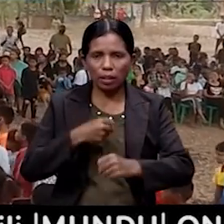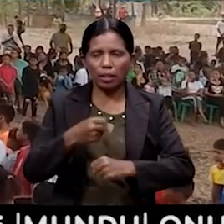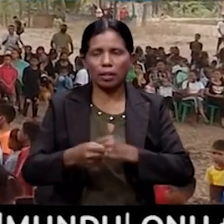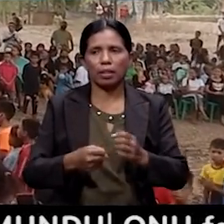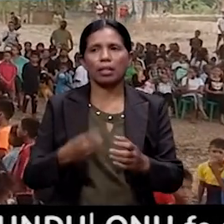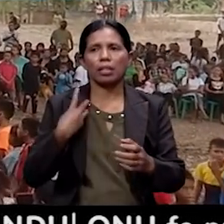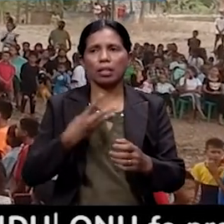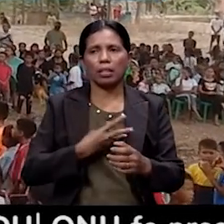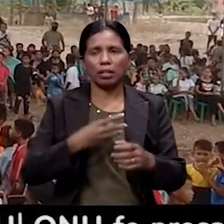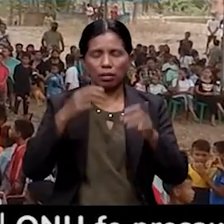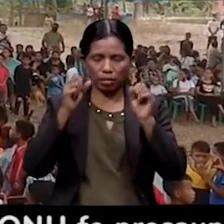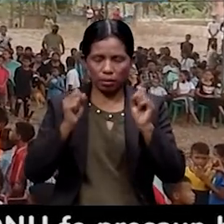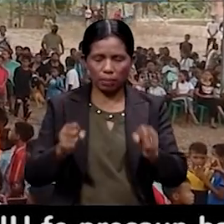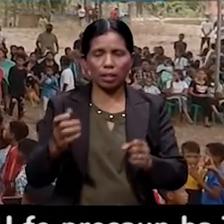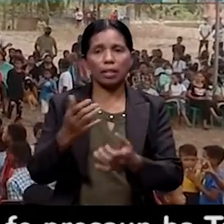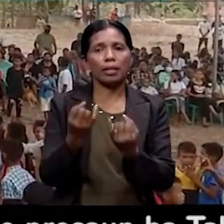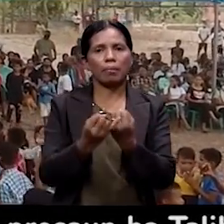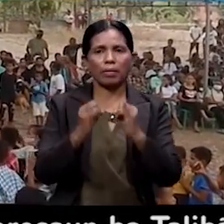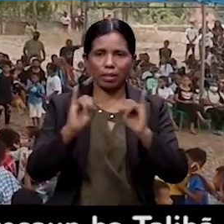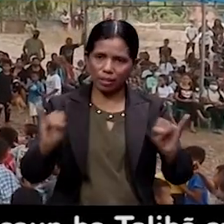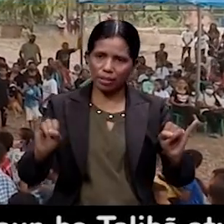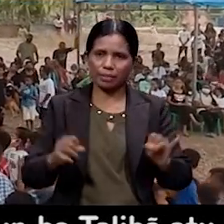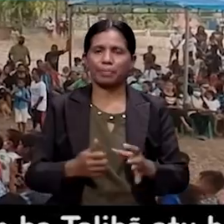Magita beles o vunha.